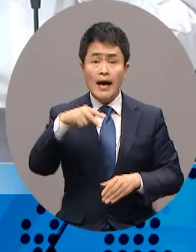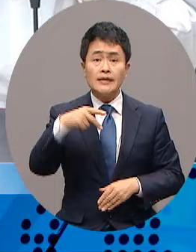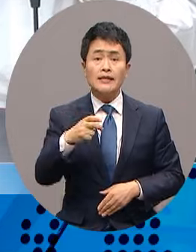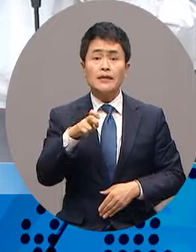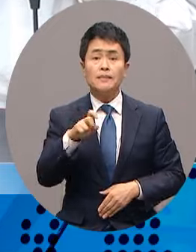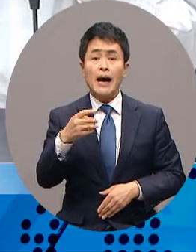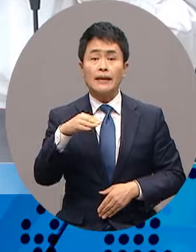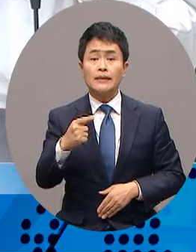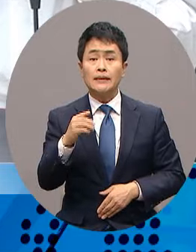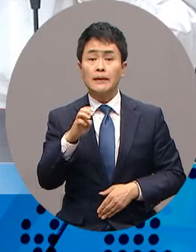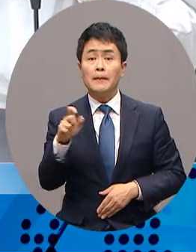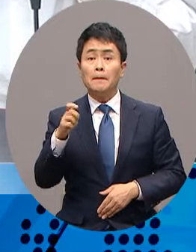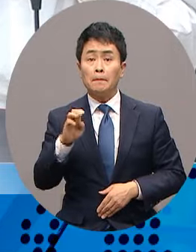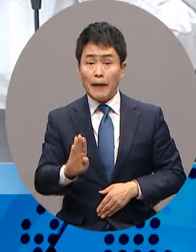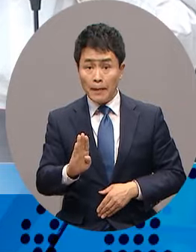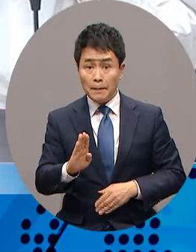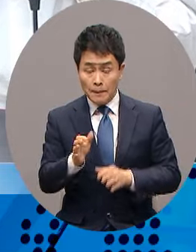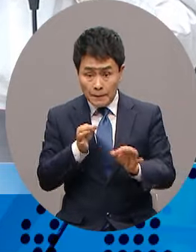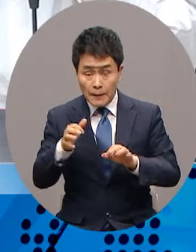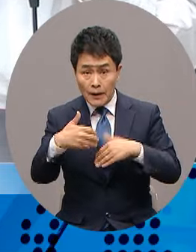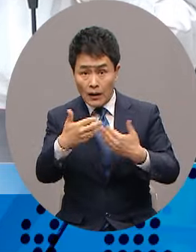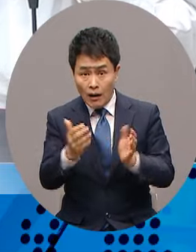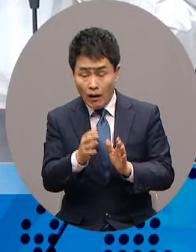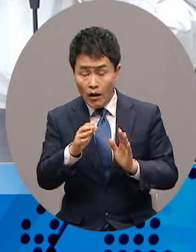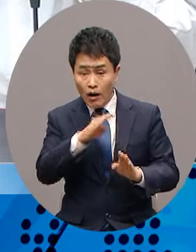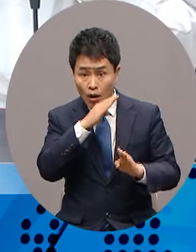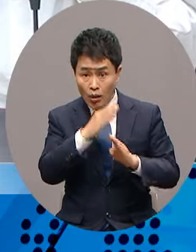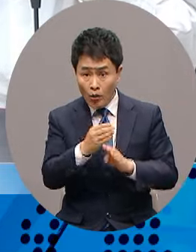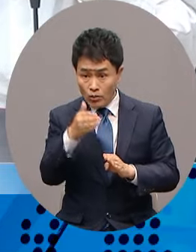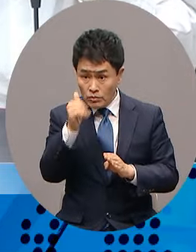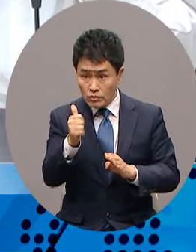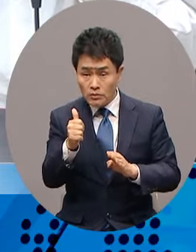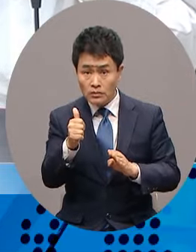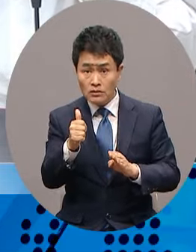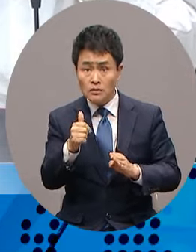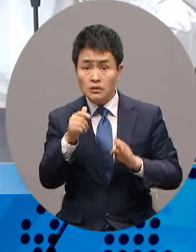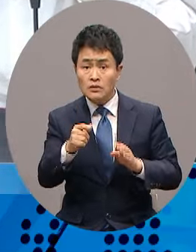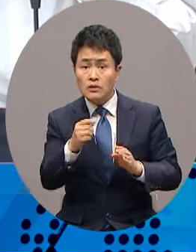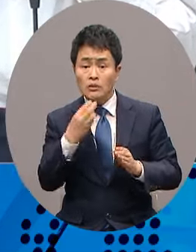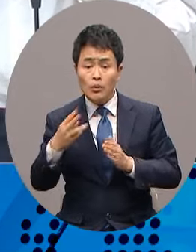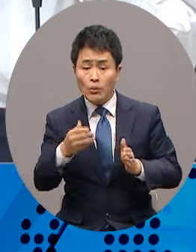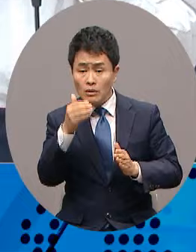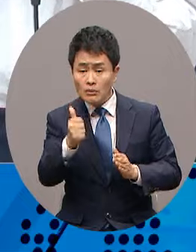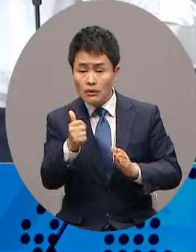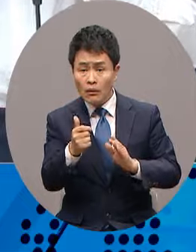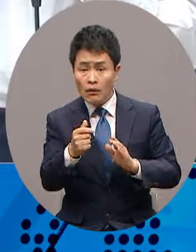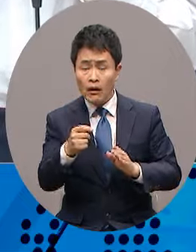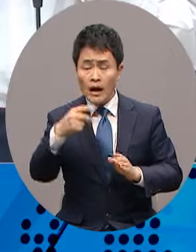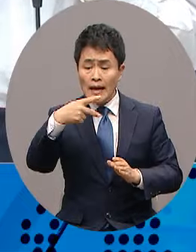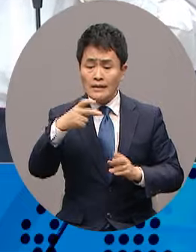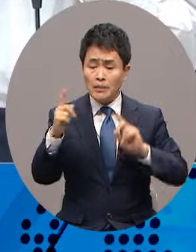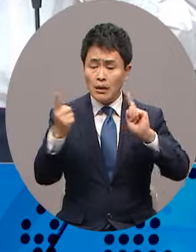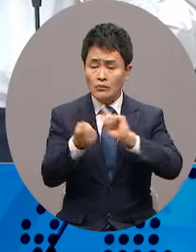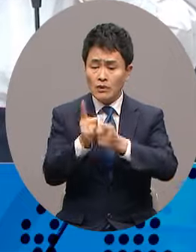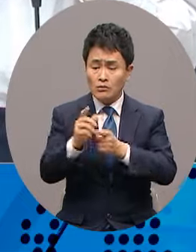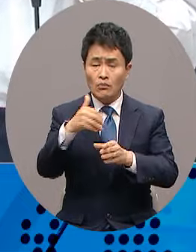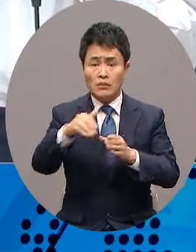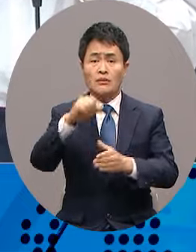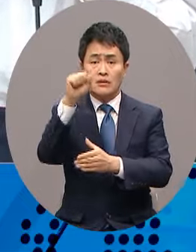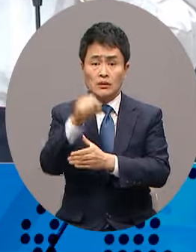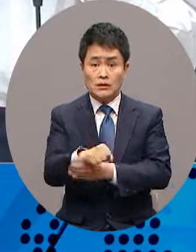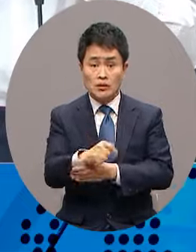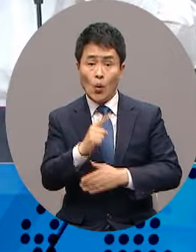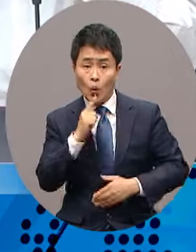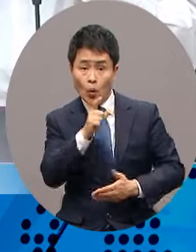사업비와 당시 경기도 지사 방북이를 쌍방울이 대신 내줬다는 점은 인정했습니다 다만 검찰이 공소